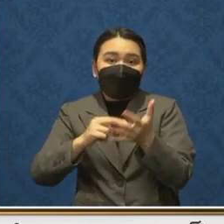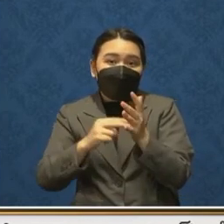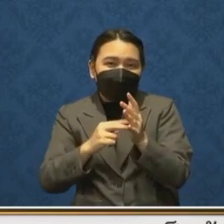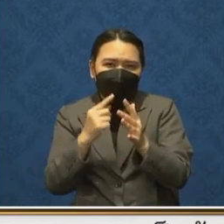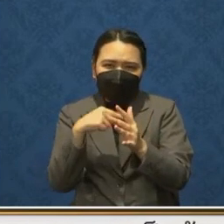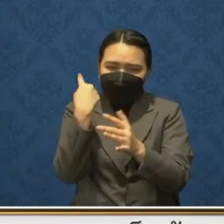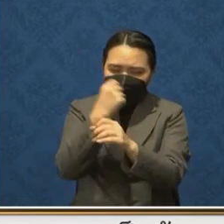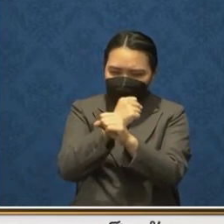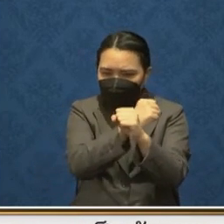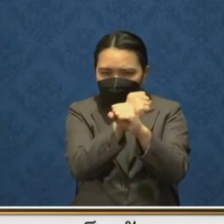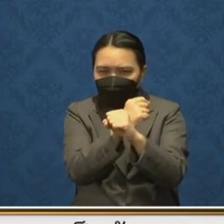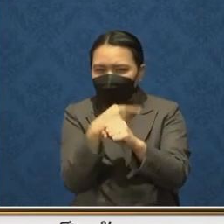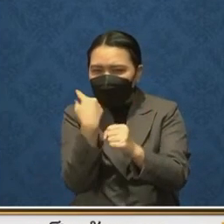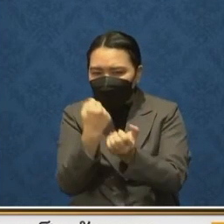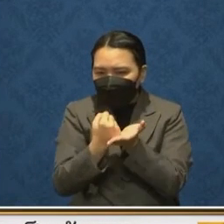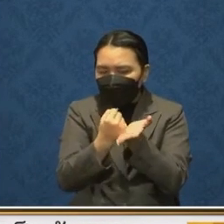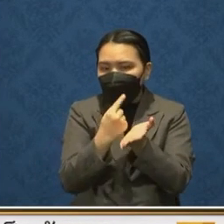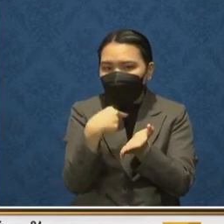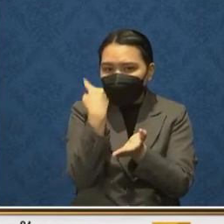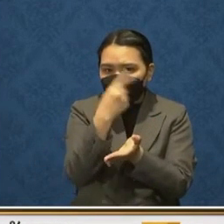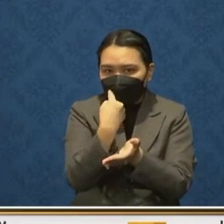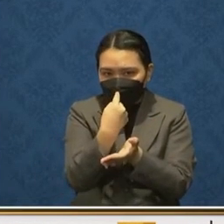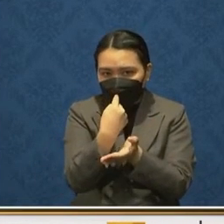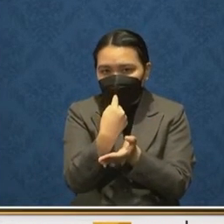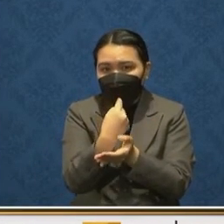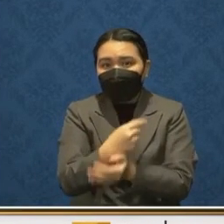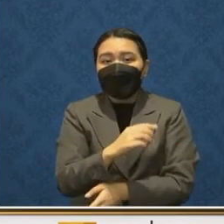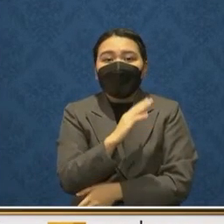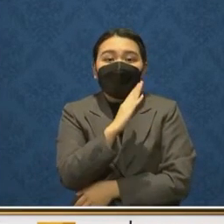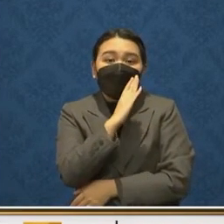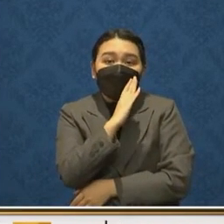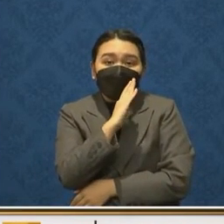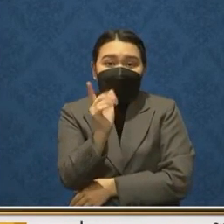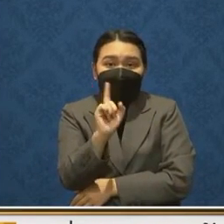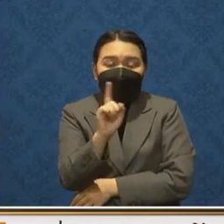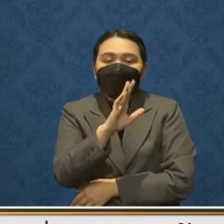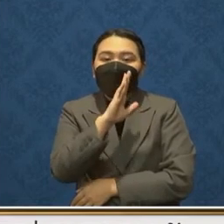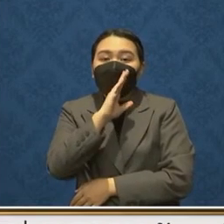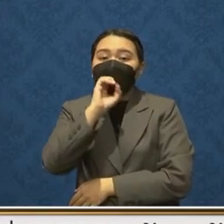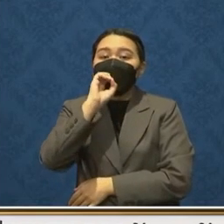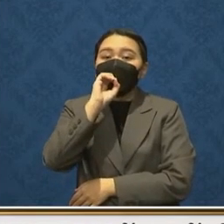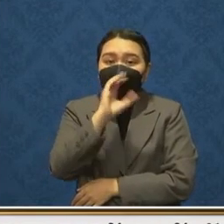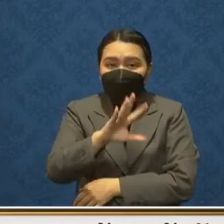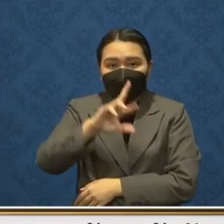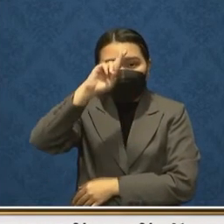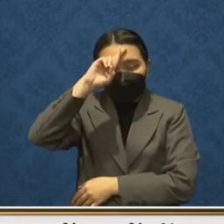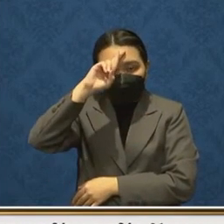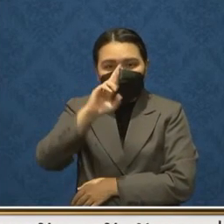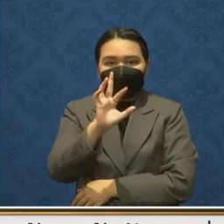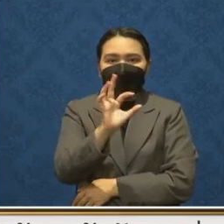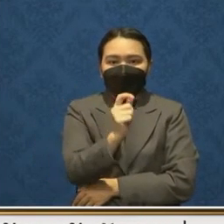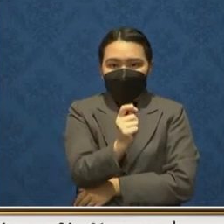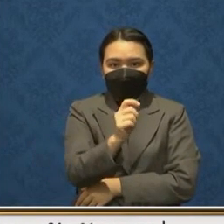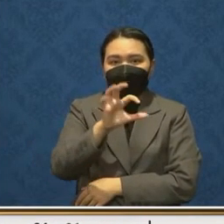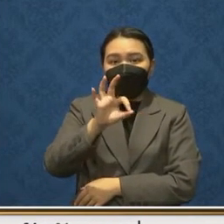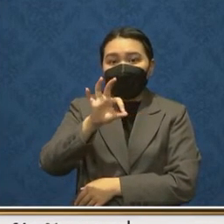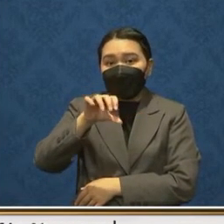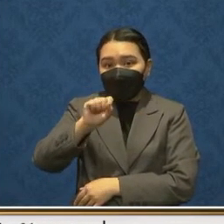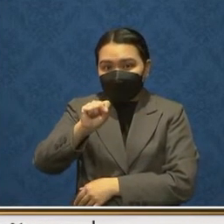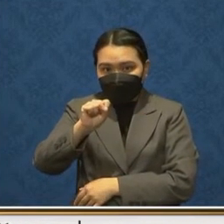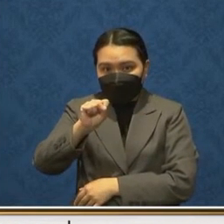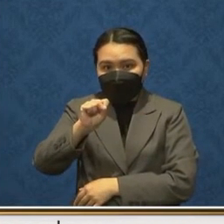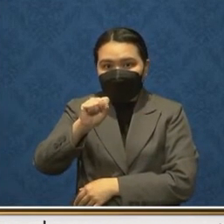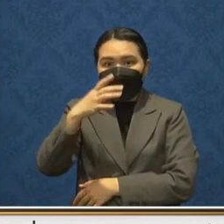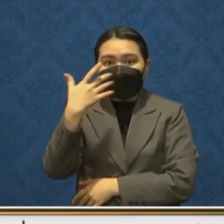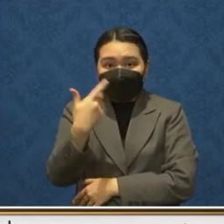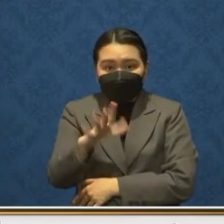นเพระอะไรครับ ถ้าหากว่า บอกไปวาเป็นโลก IVA Africa นั้นสิ่งที่เกิดข